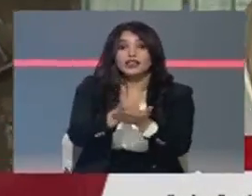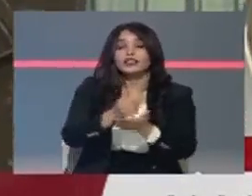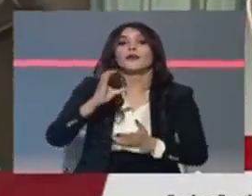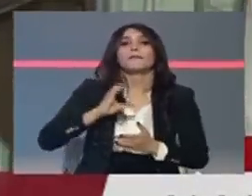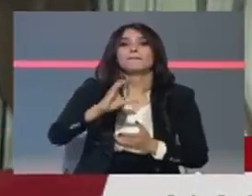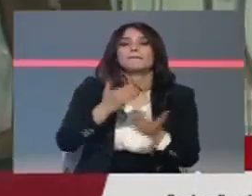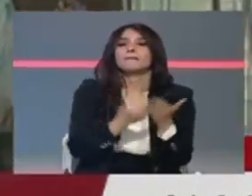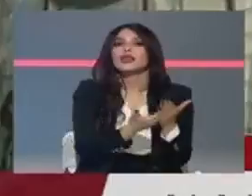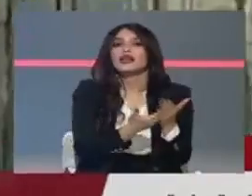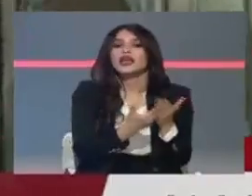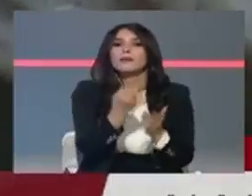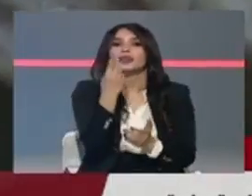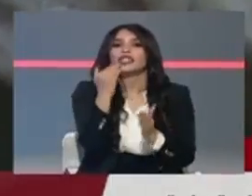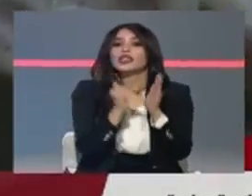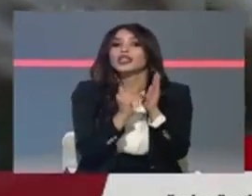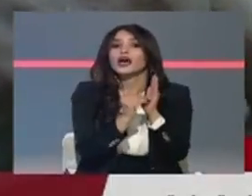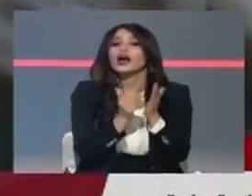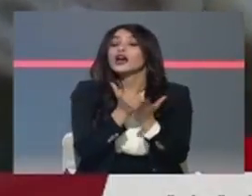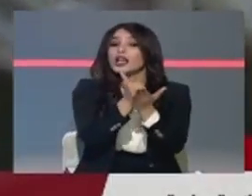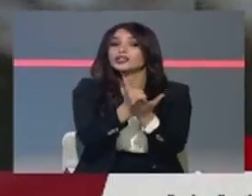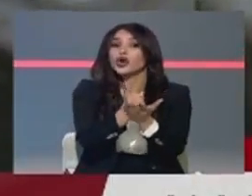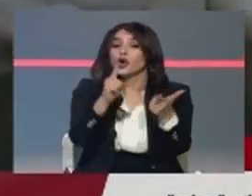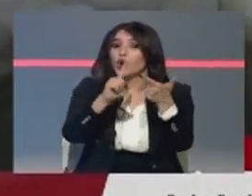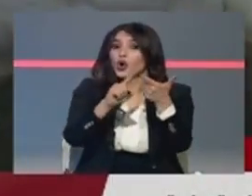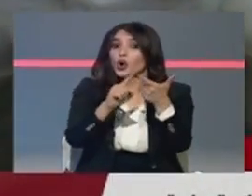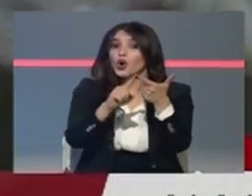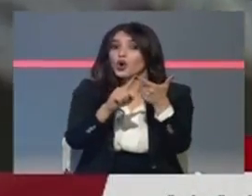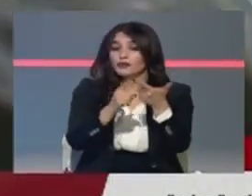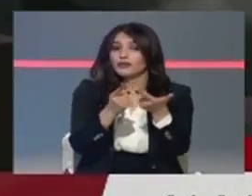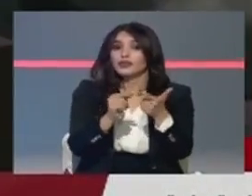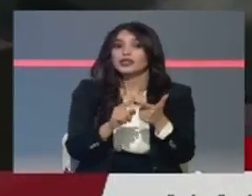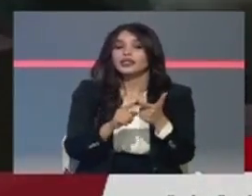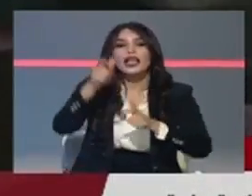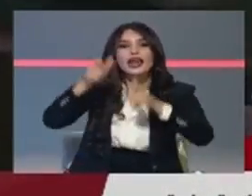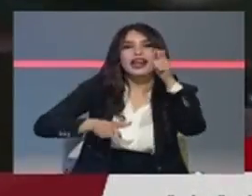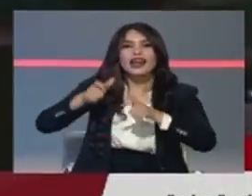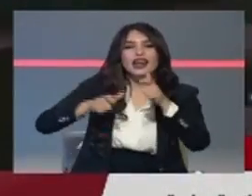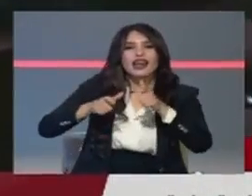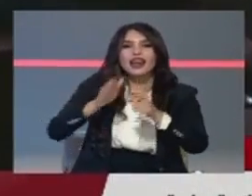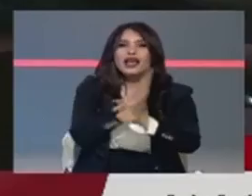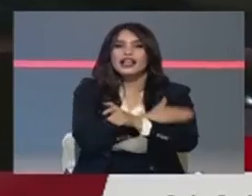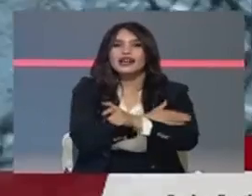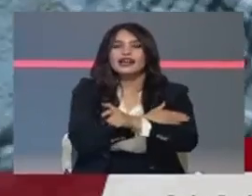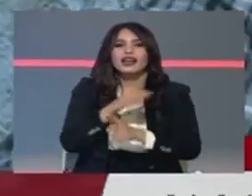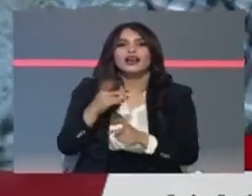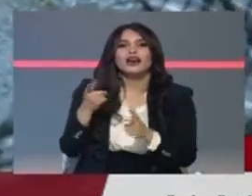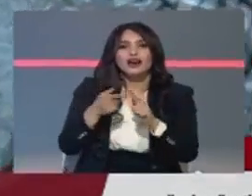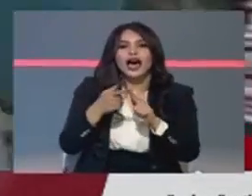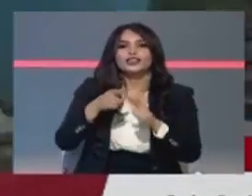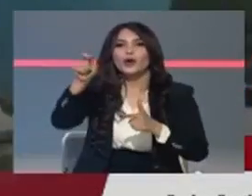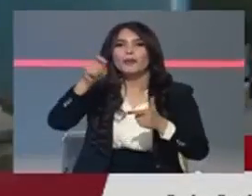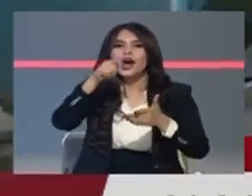إسنادهم منحة بقيمة 200 دينار. بالنسبة للفئة الثانية هي فئة الحرفيين الحاملين للمعرف